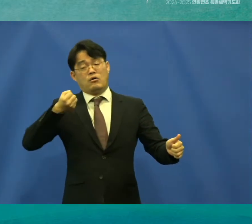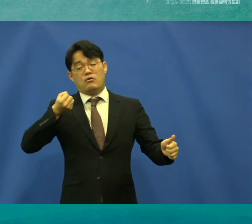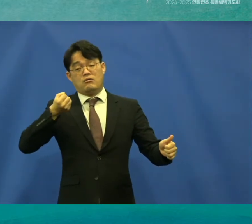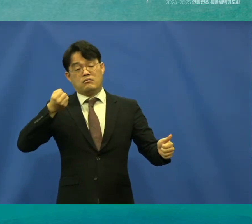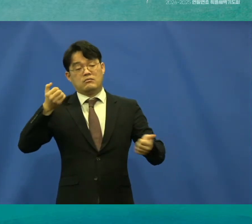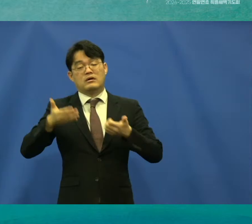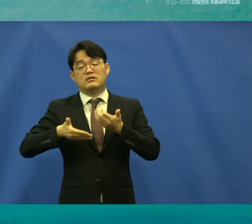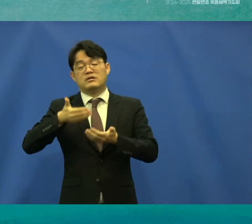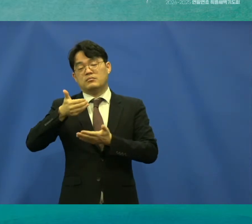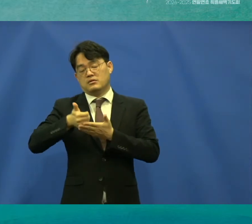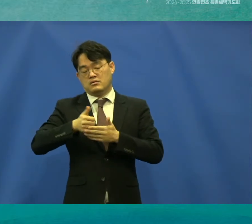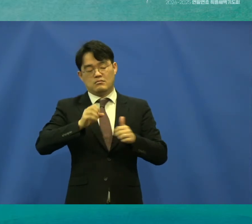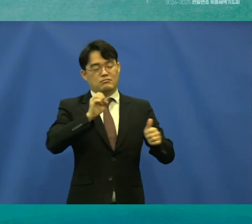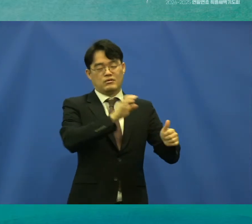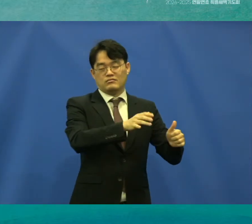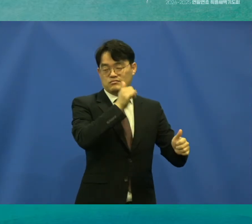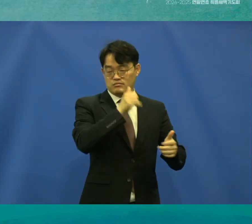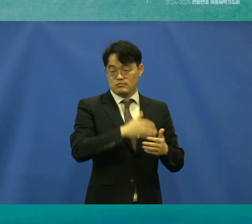내가 만들었어.